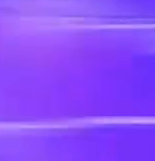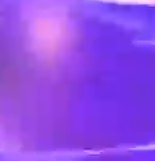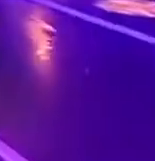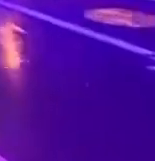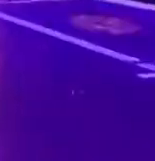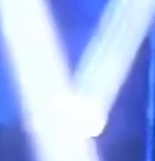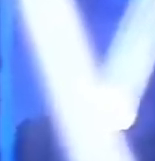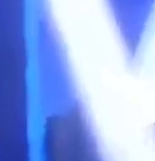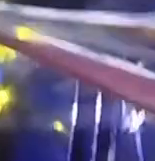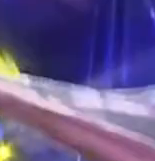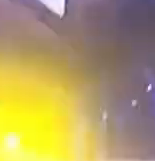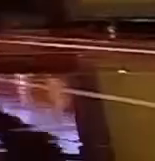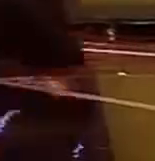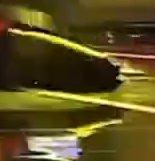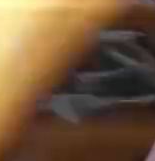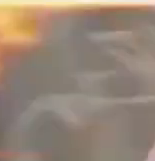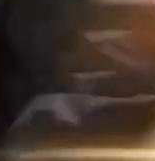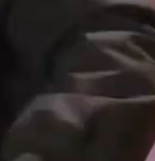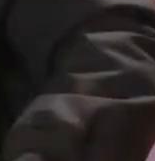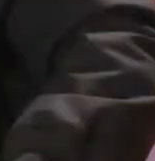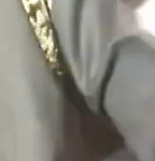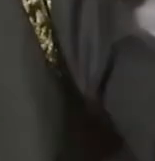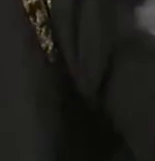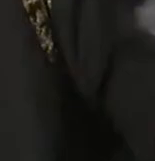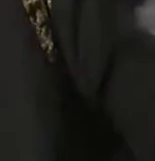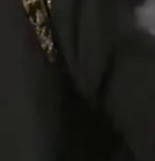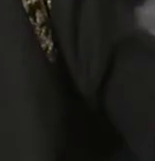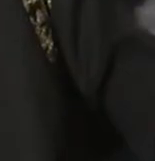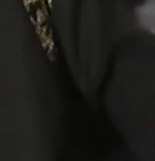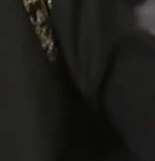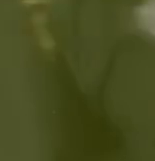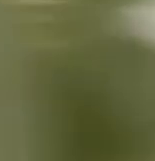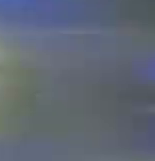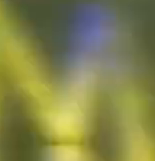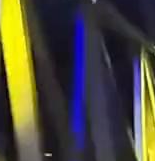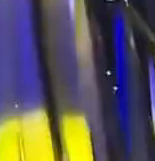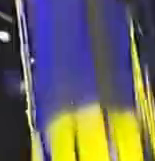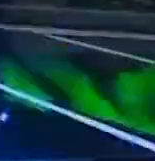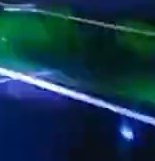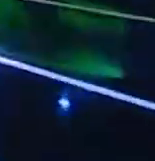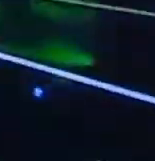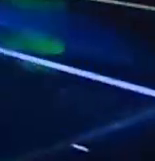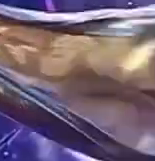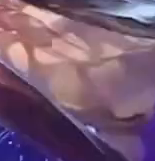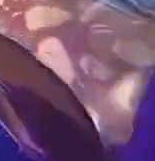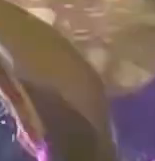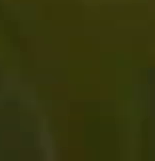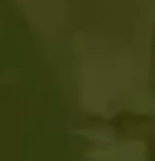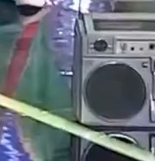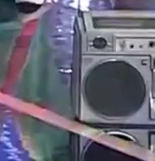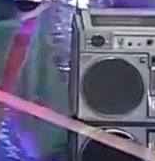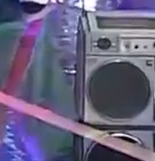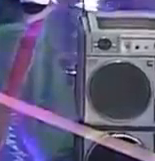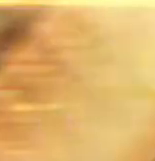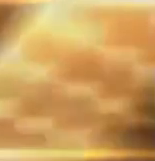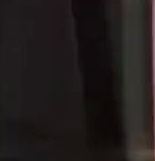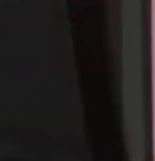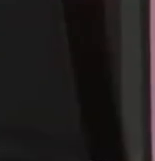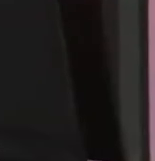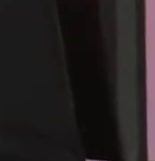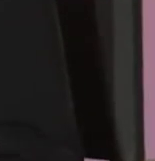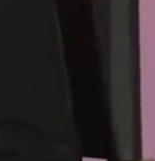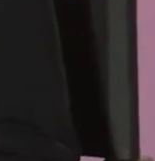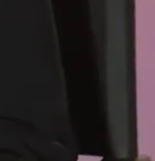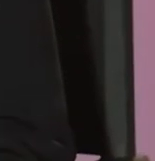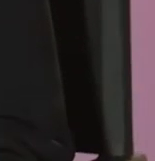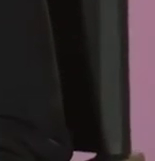long time. Mas alam ko kung paano lumaban ng isang contestant. Dahil naging contestant din ako before. I'm